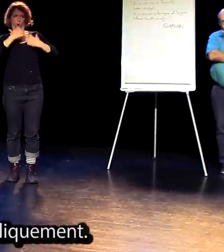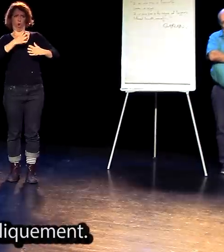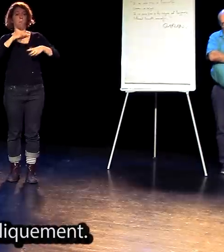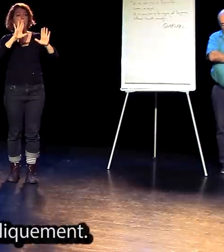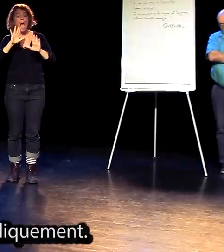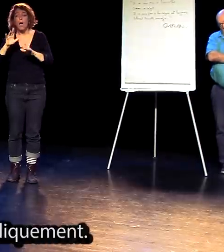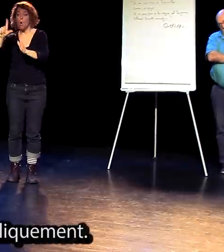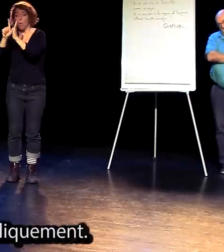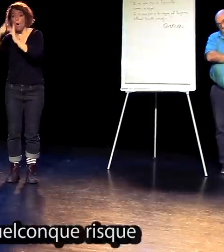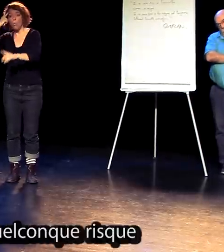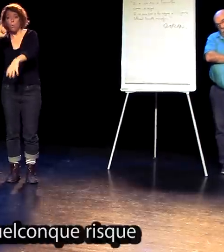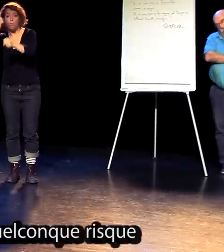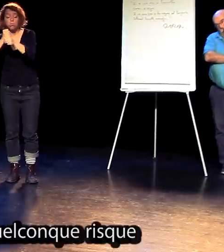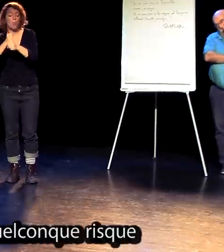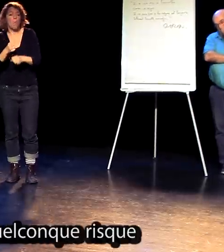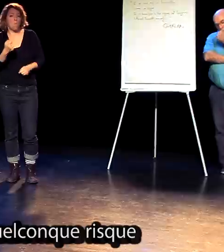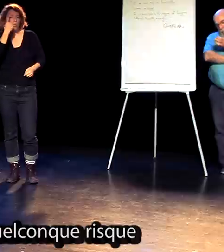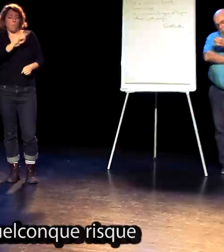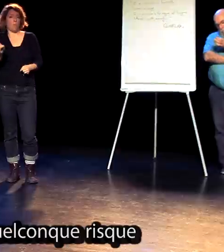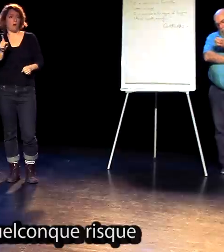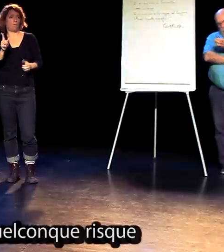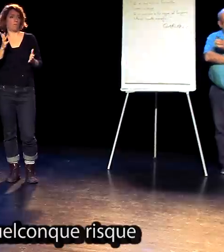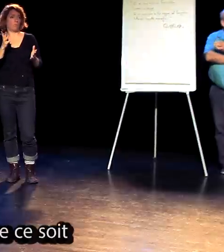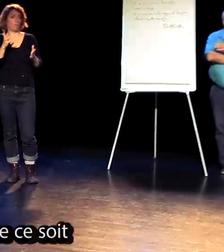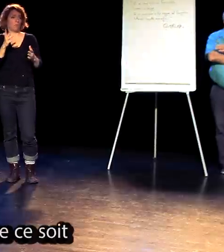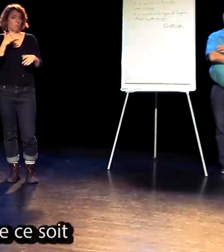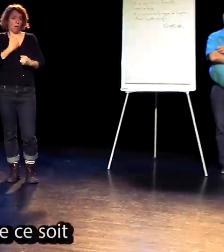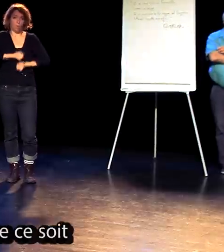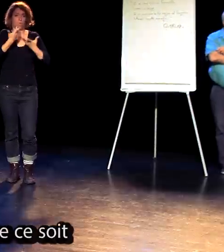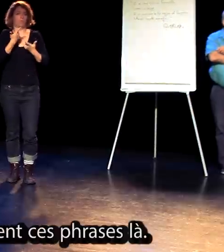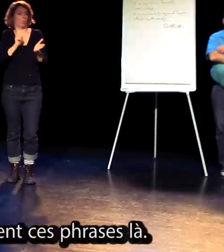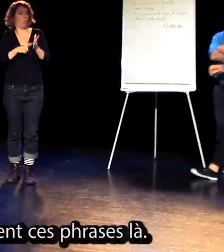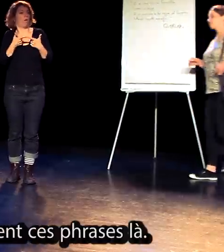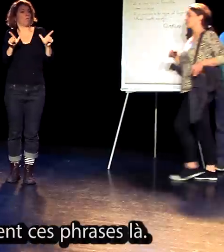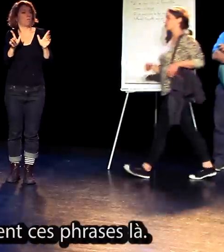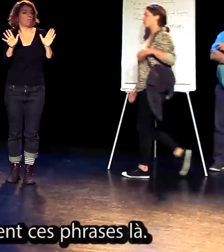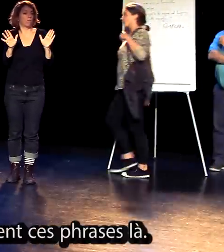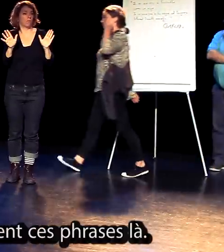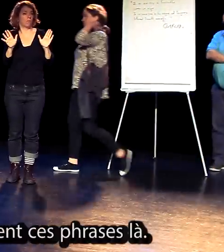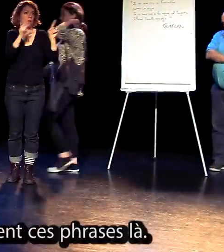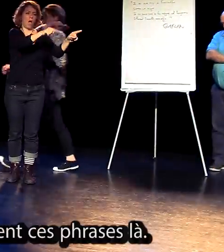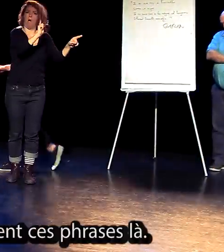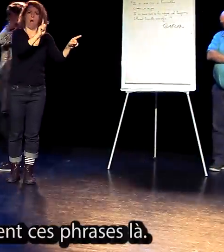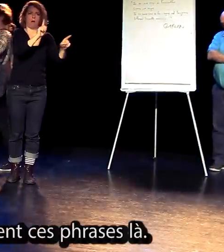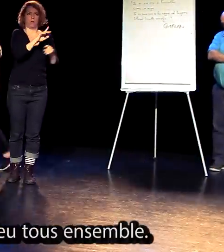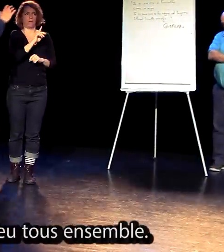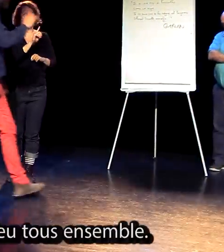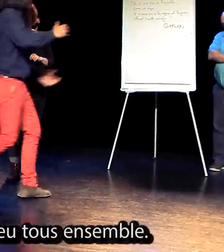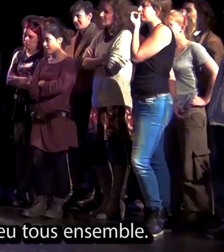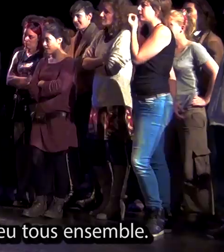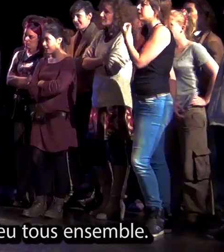l'exprimer publiquement. Et on ne doit pas encourir un quelconque risque d'amende ou quoi que ce soit pour avoir exprimé publiquement ces phrases-là. C'est pour chacune des